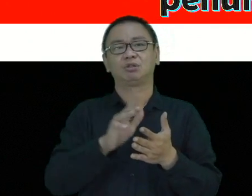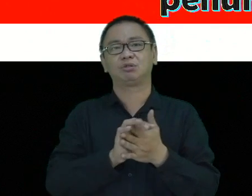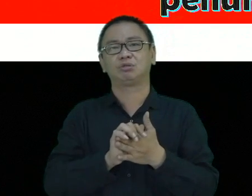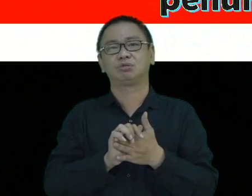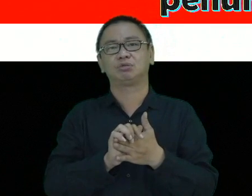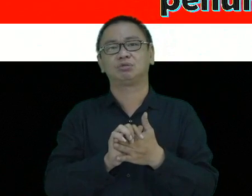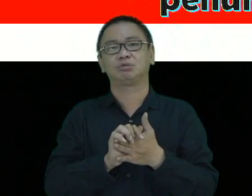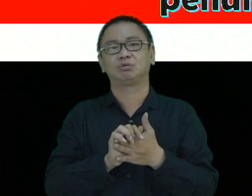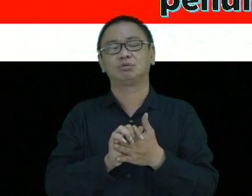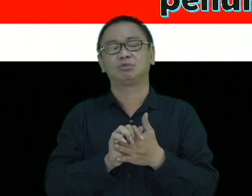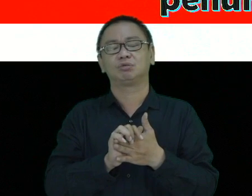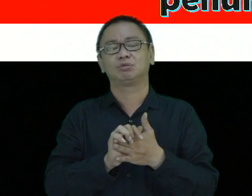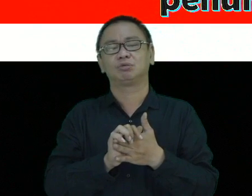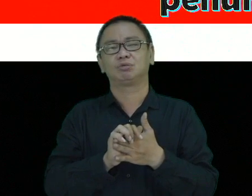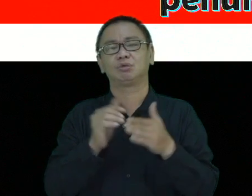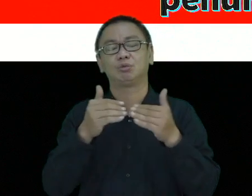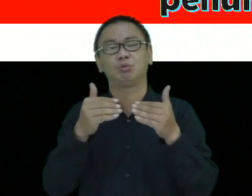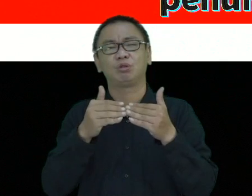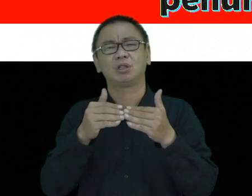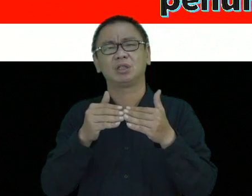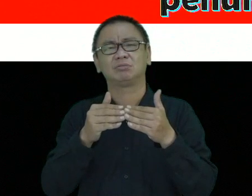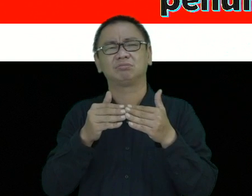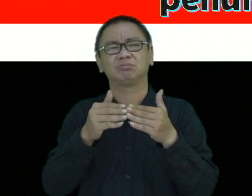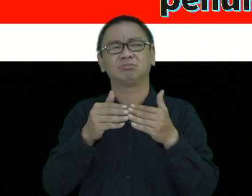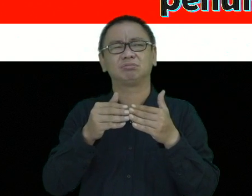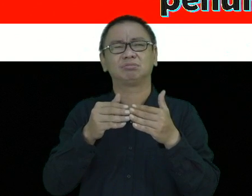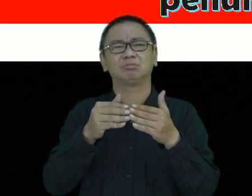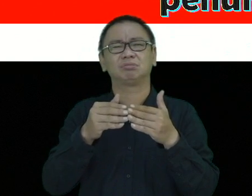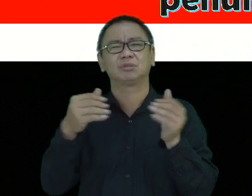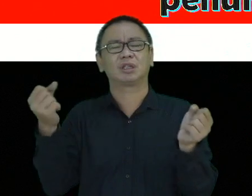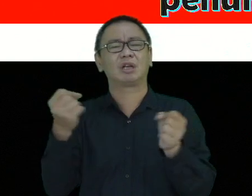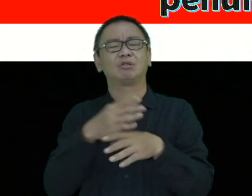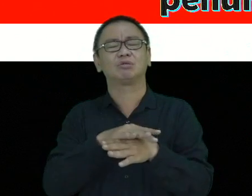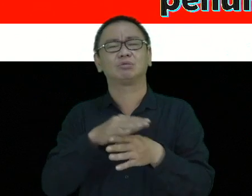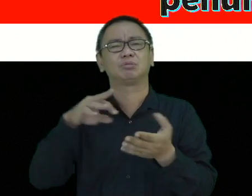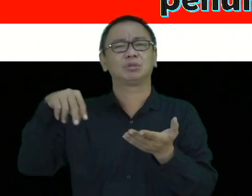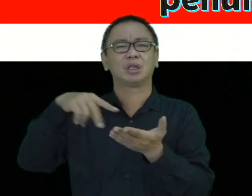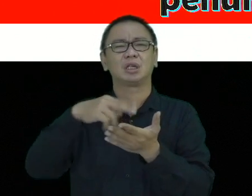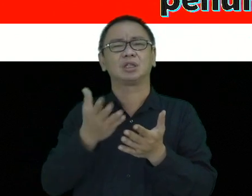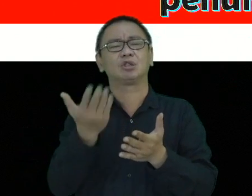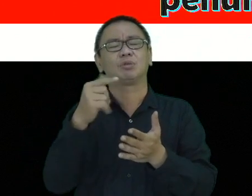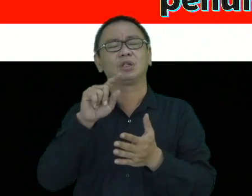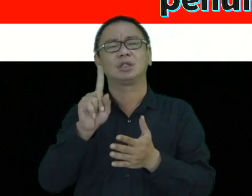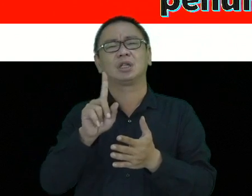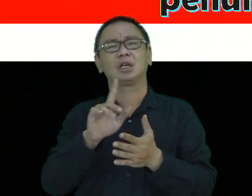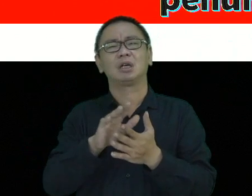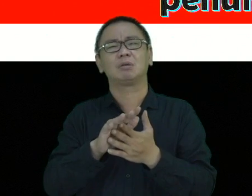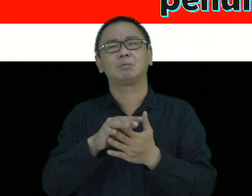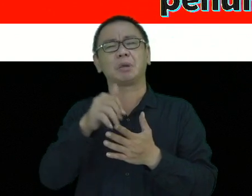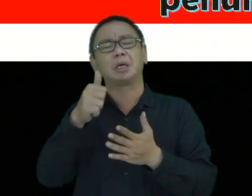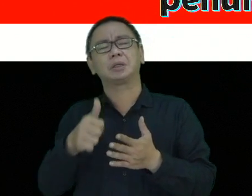terganggu. Ya, ada sesuatu yang membuat hidup ini tidak berjalan dengan baik. Oleh karena itu, berbeda